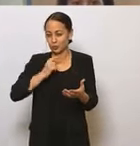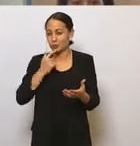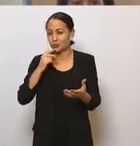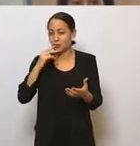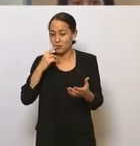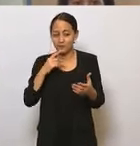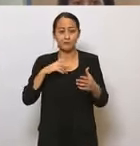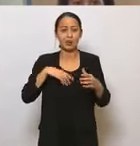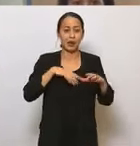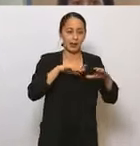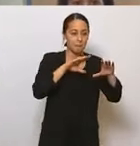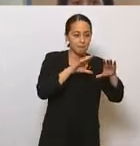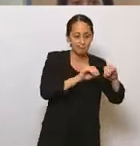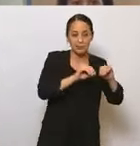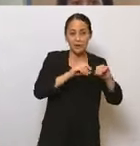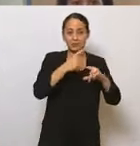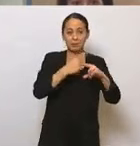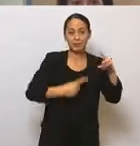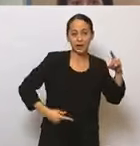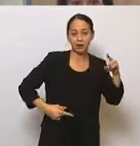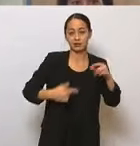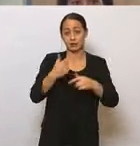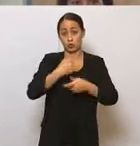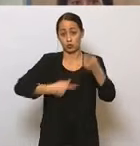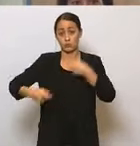les places de marché.